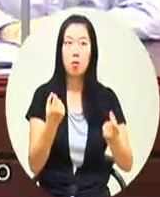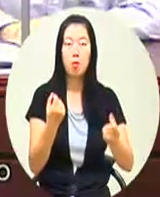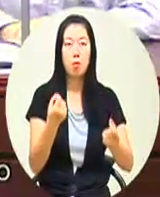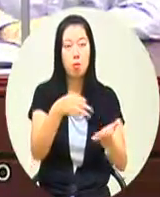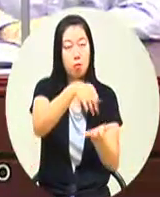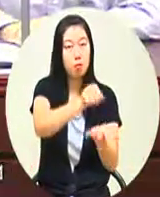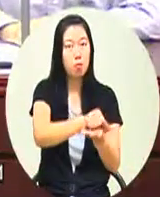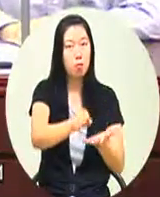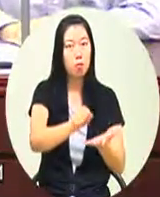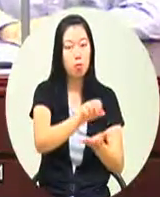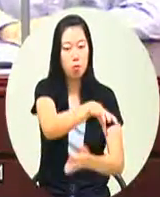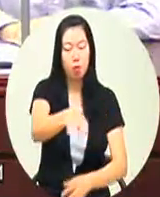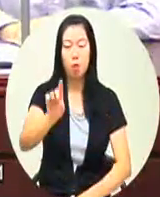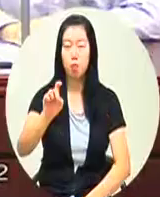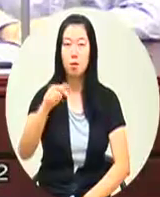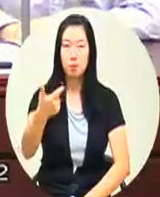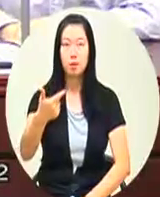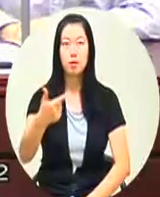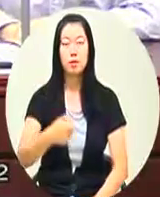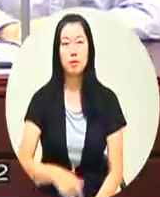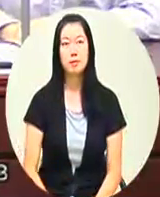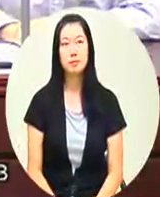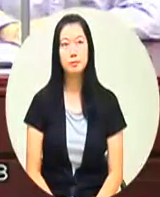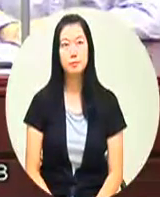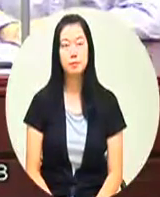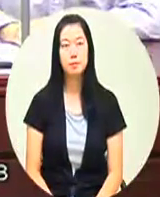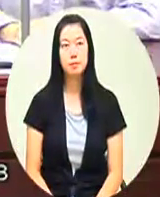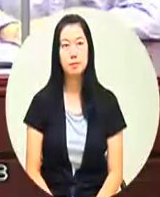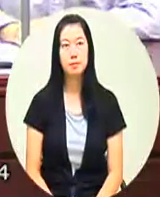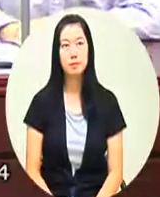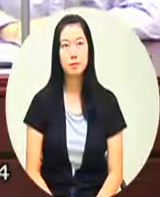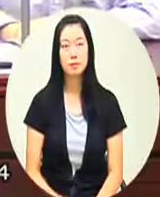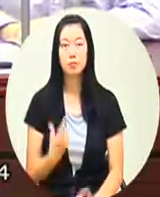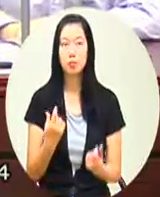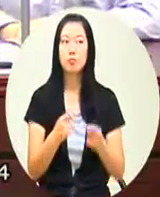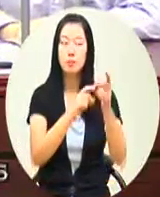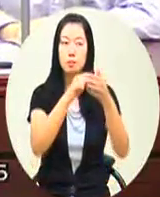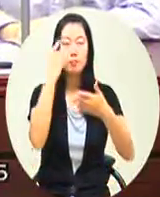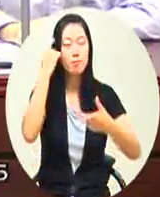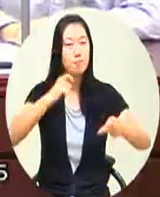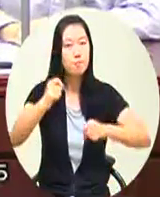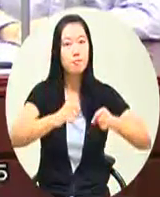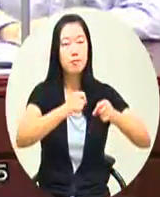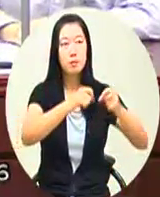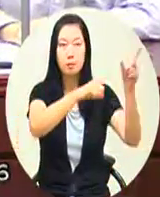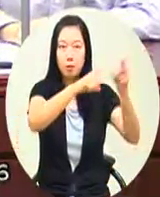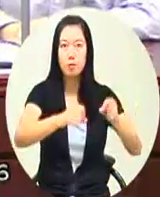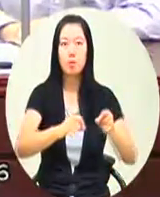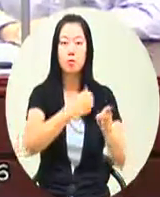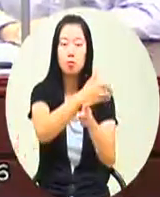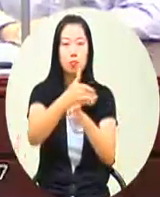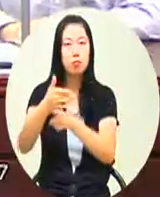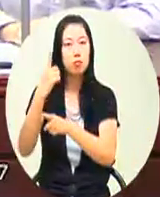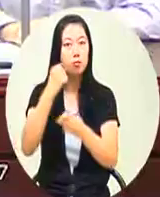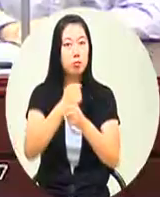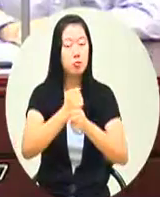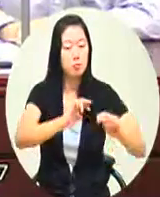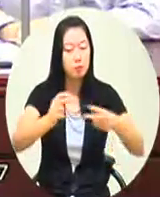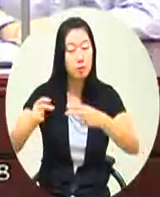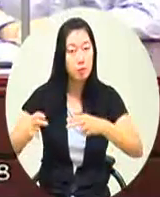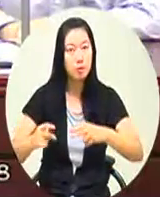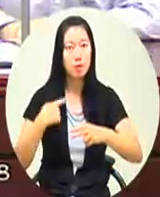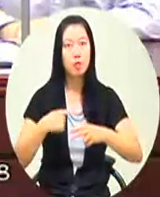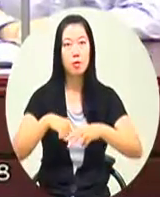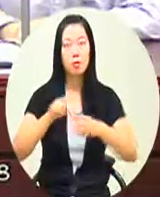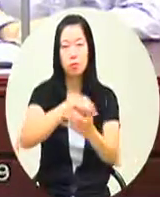处哦，比较明显的有16处，我们其实都有按照我们的计划要分期来改善。那全面性的提升